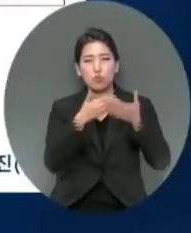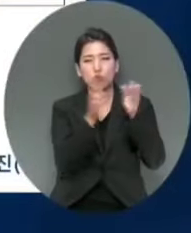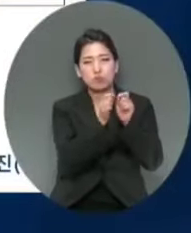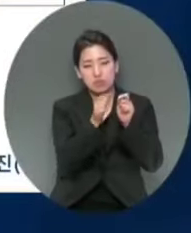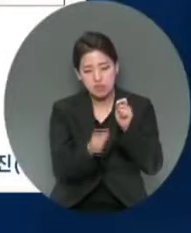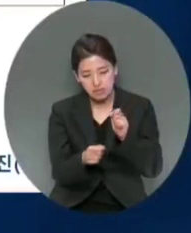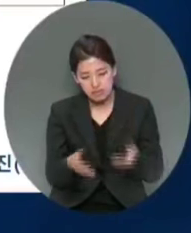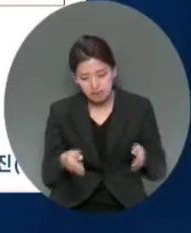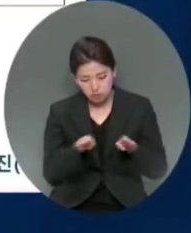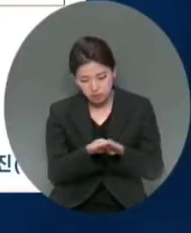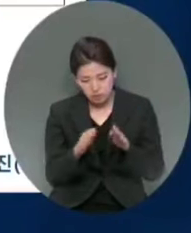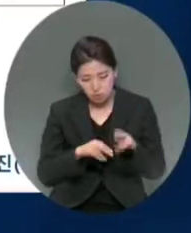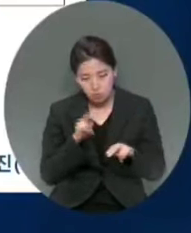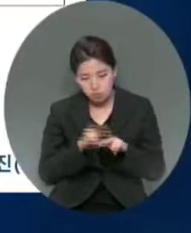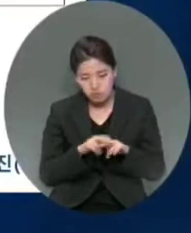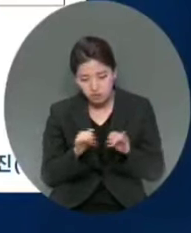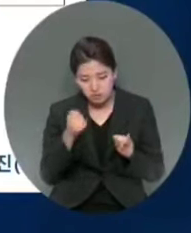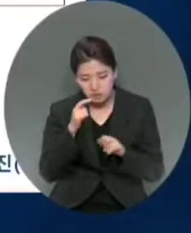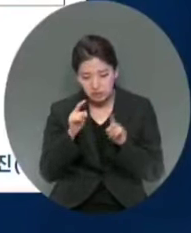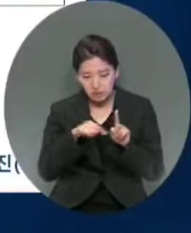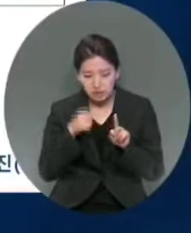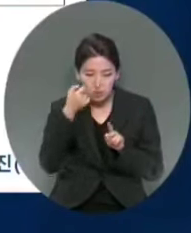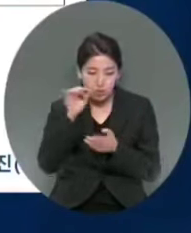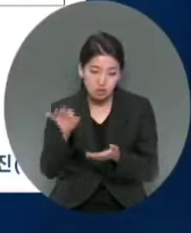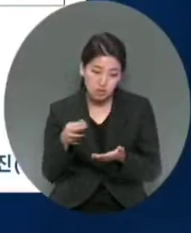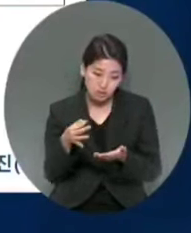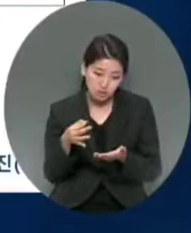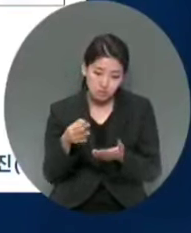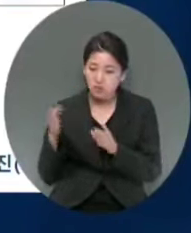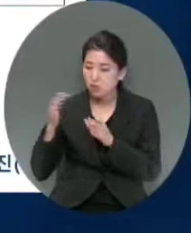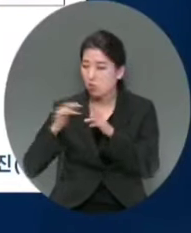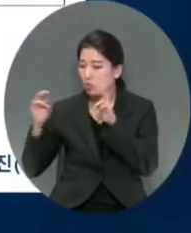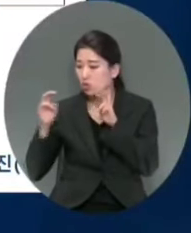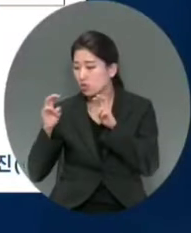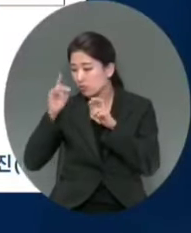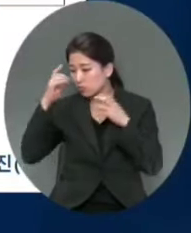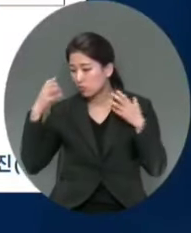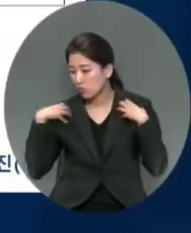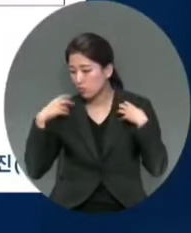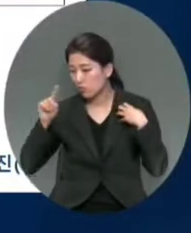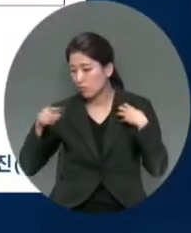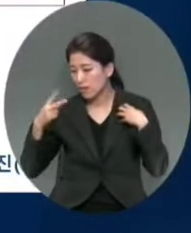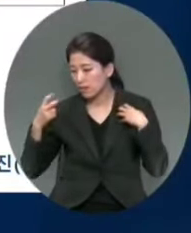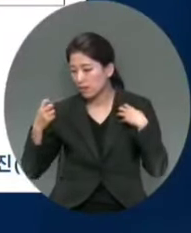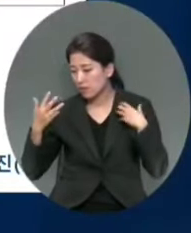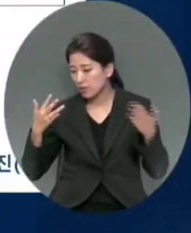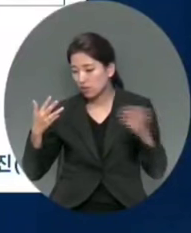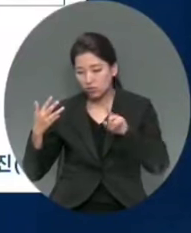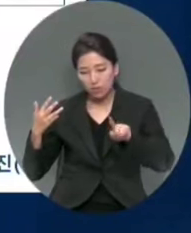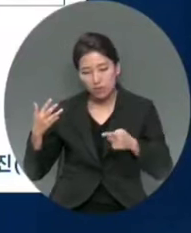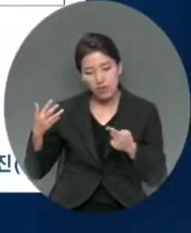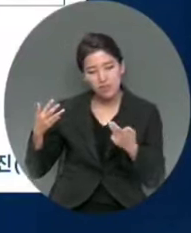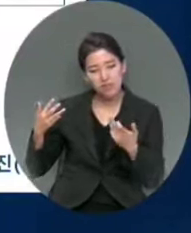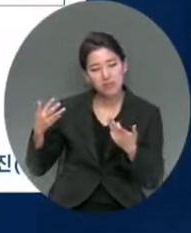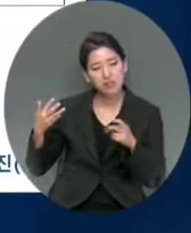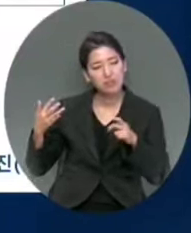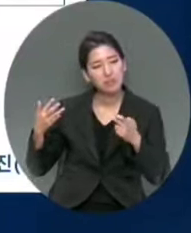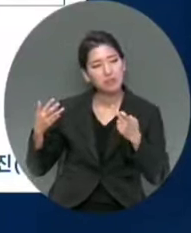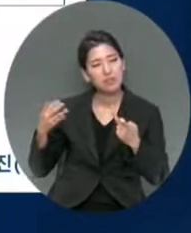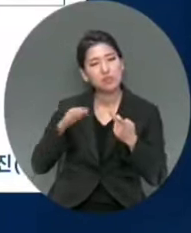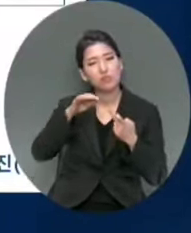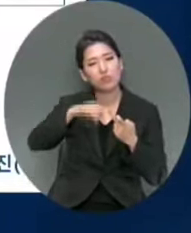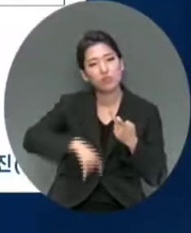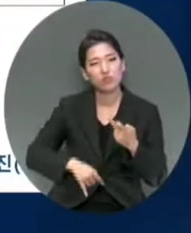이 기관의 공무직 1인 평균 보수액이 공기업 준정부기관 128개 중에 112위, 기금 관련 13개 기관